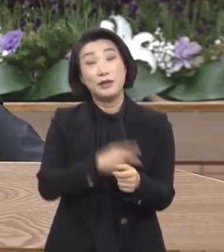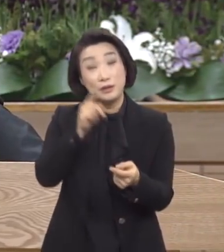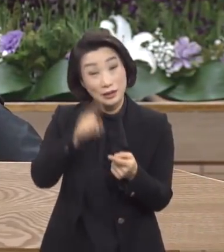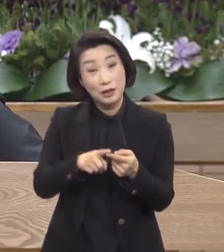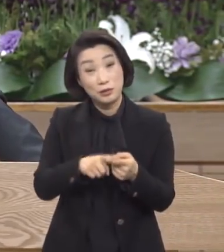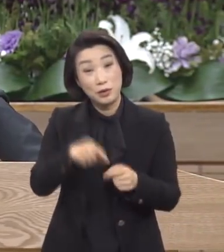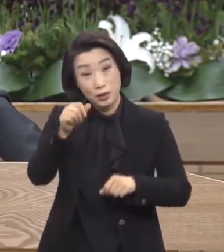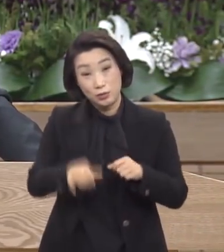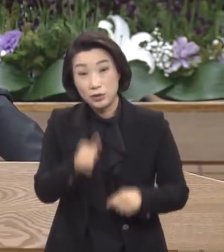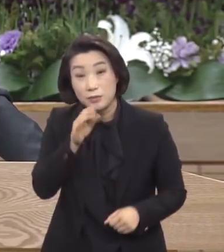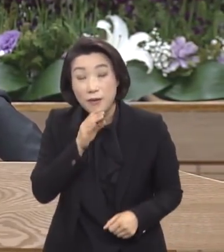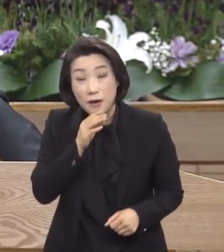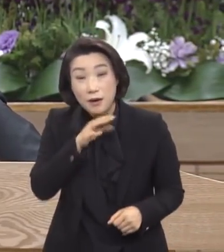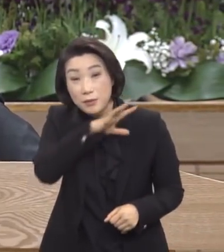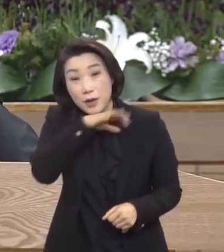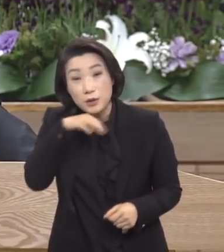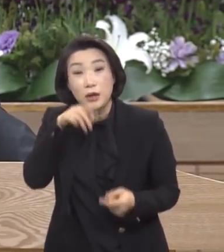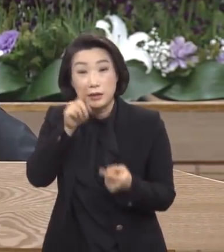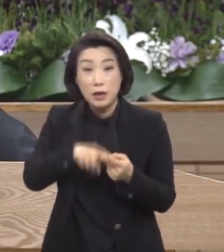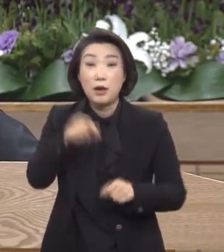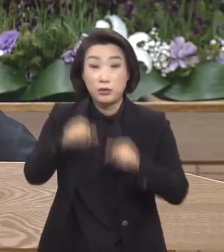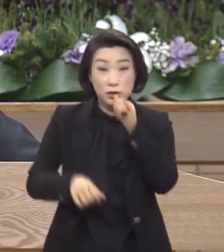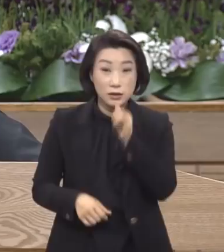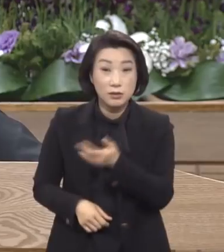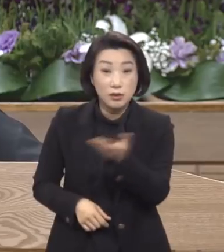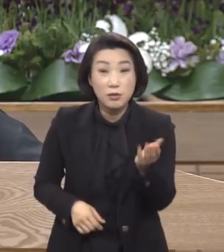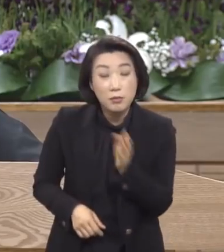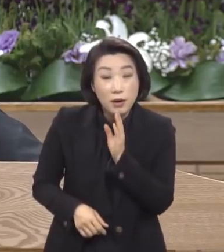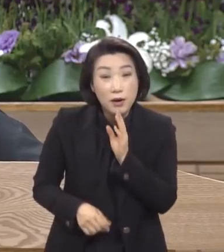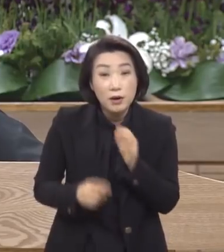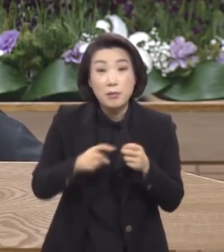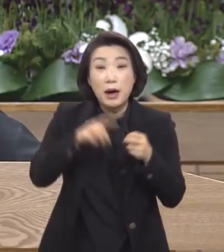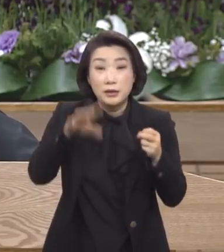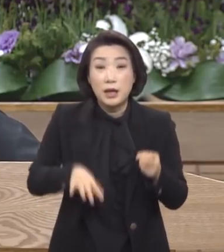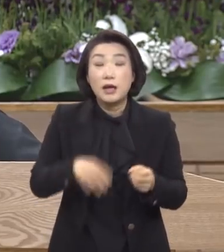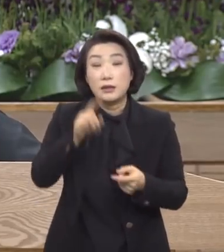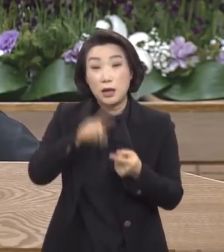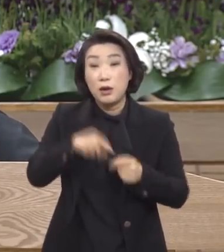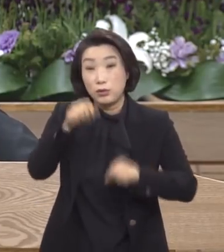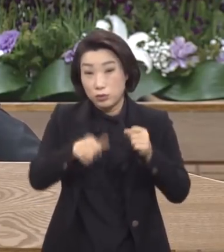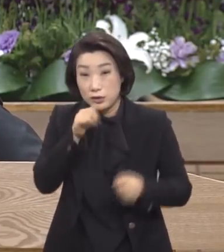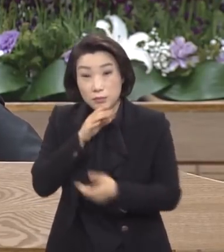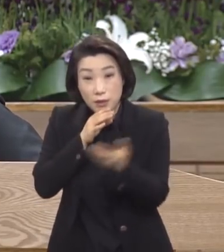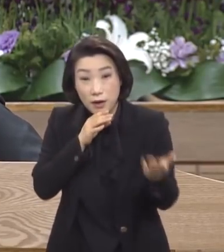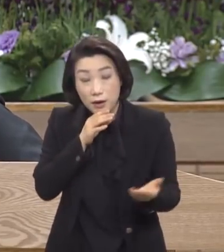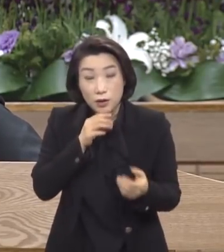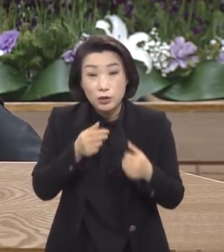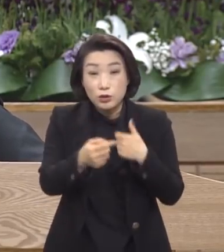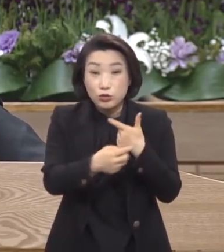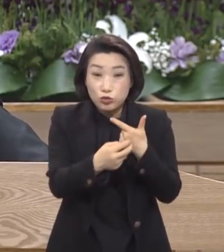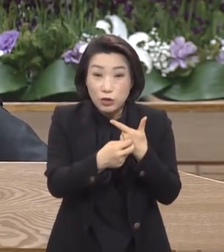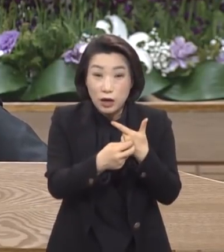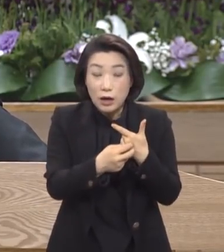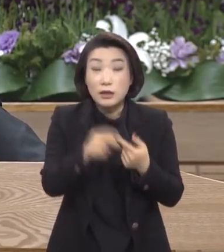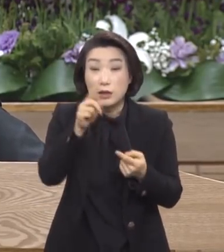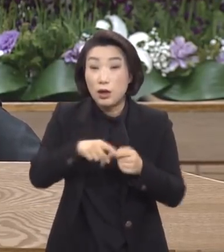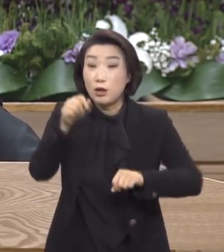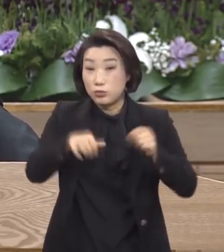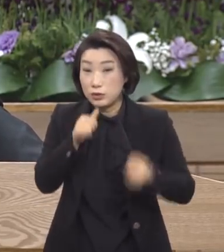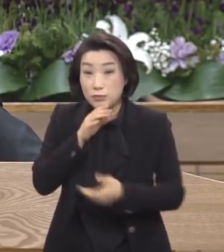죽었잖아. 베드로가 그렇게 죽었잖아. 마태가 그렇게 죽었잖아. 누가가 그렇게